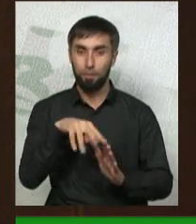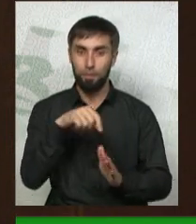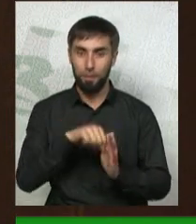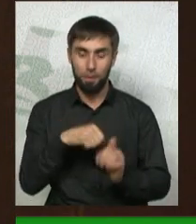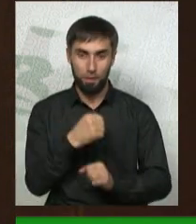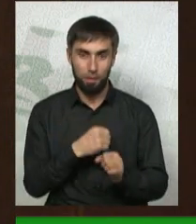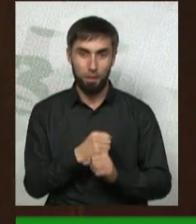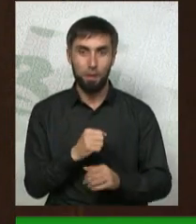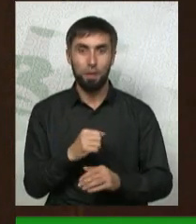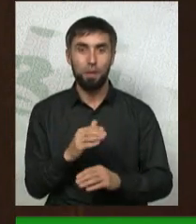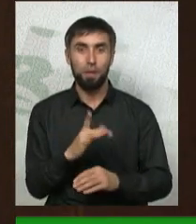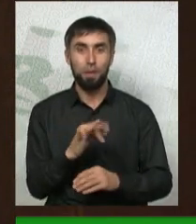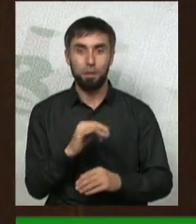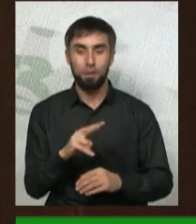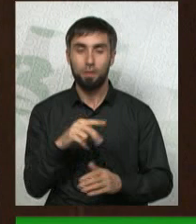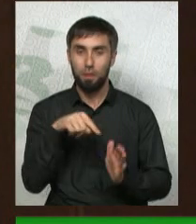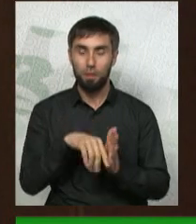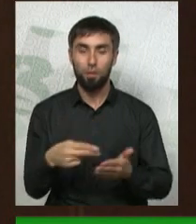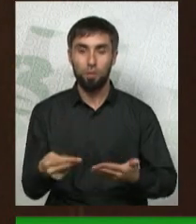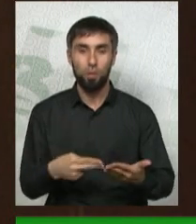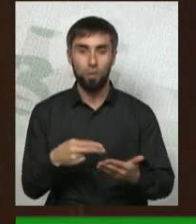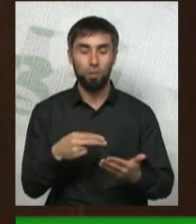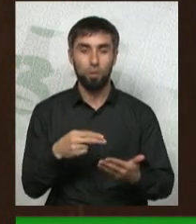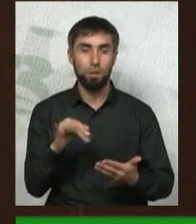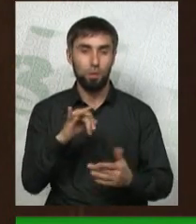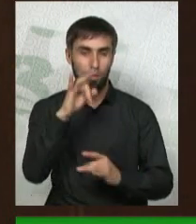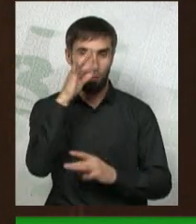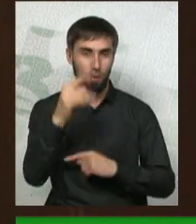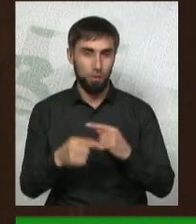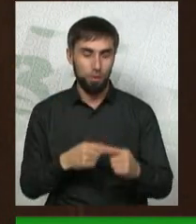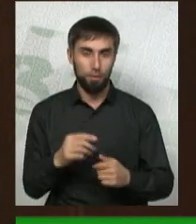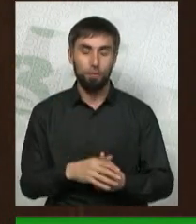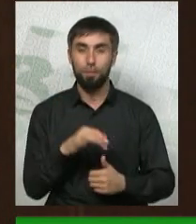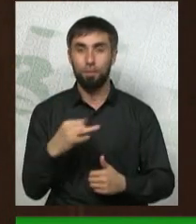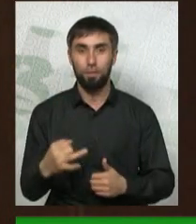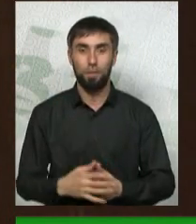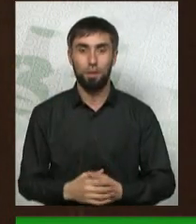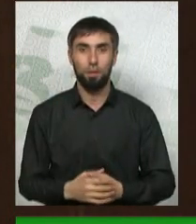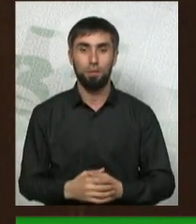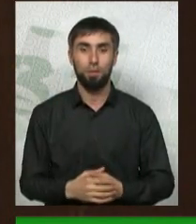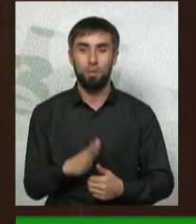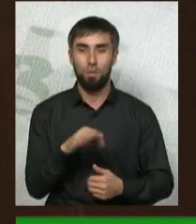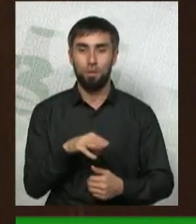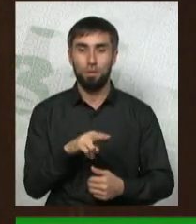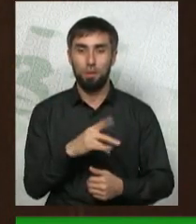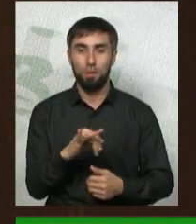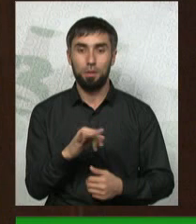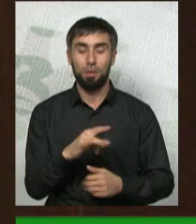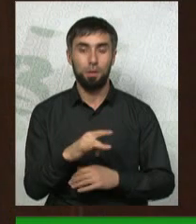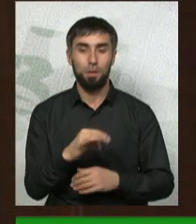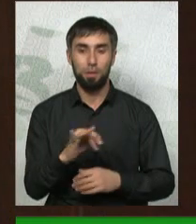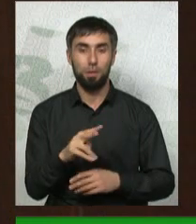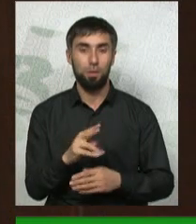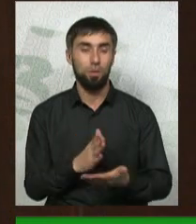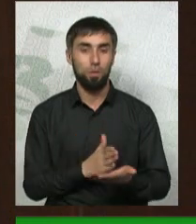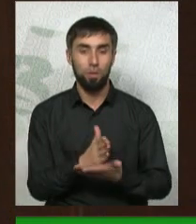разрабатывается раздел, получается заключение историко-культурной экспертизы на данный раздел. И вот данный раздел направляется в орган охраны